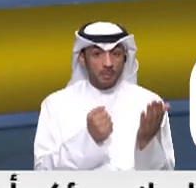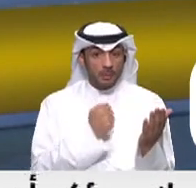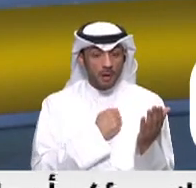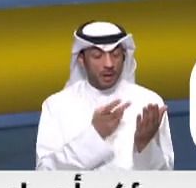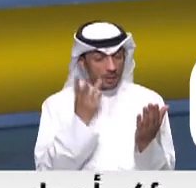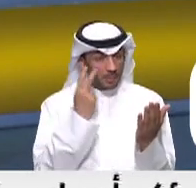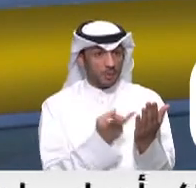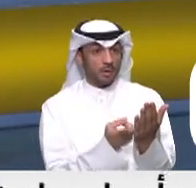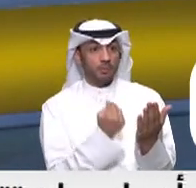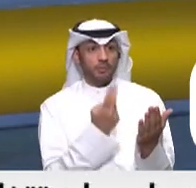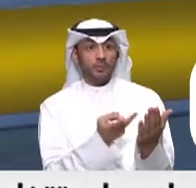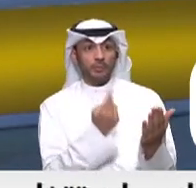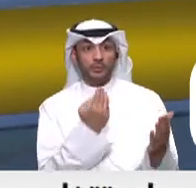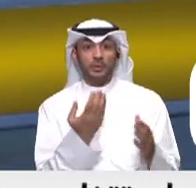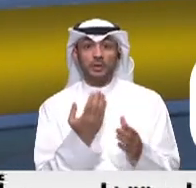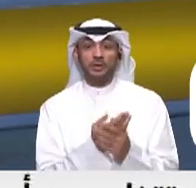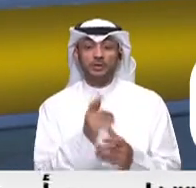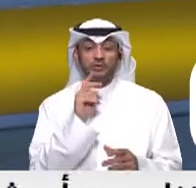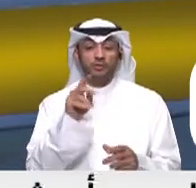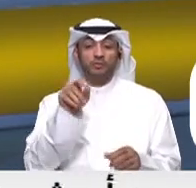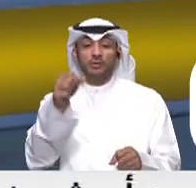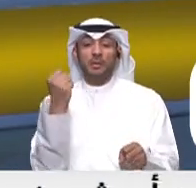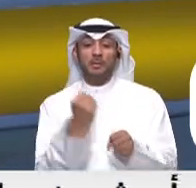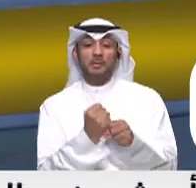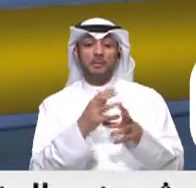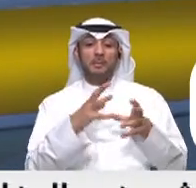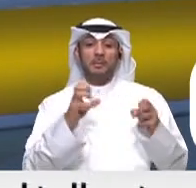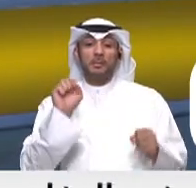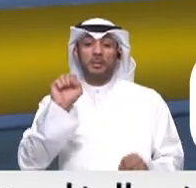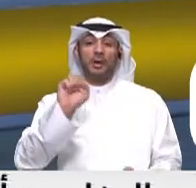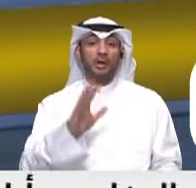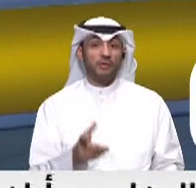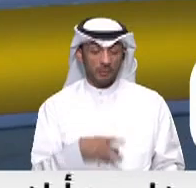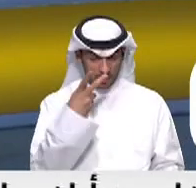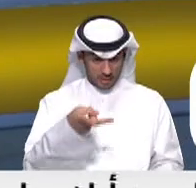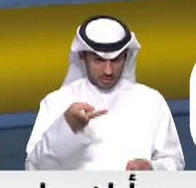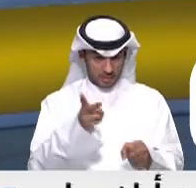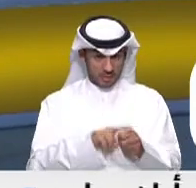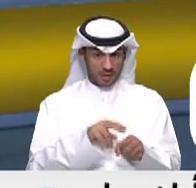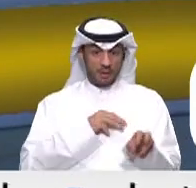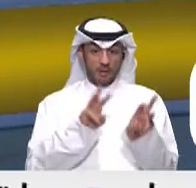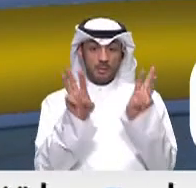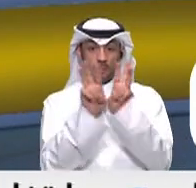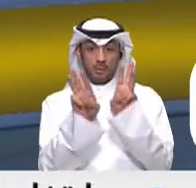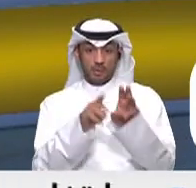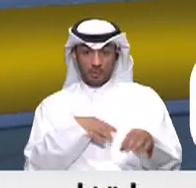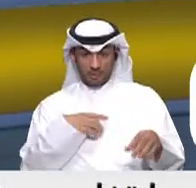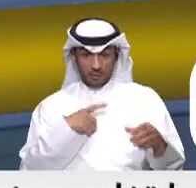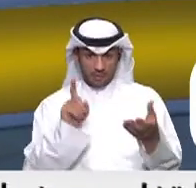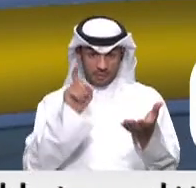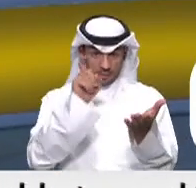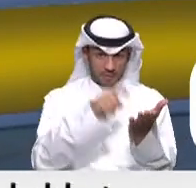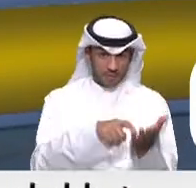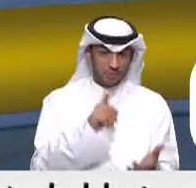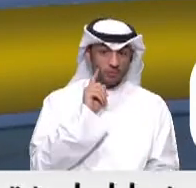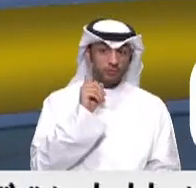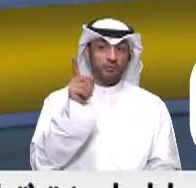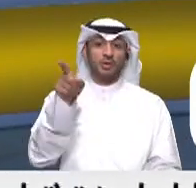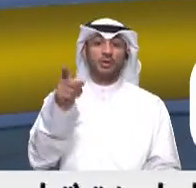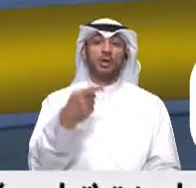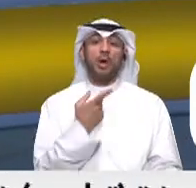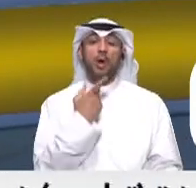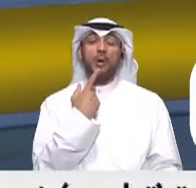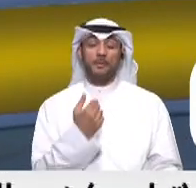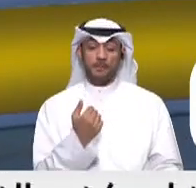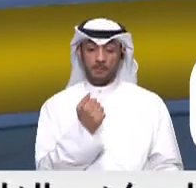الكوكي عشان يدرس تصرفاتك انت لما تدخل الموقع مره ثانيه يعرف شنو المنتجات اللي تحبها شنو الاشياء اللي